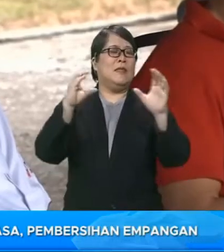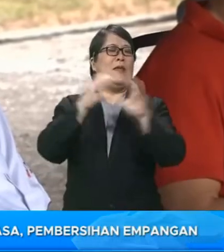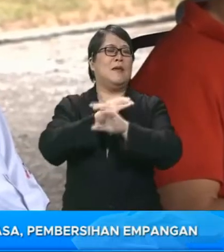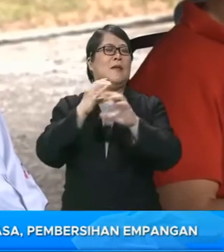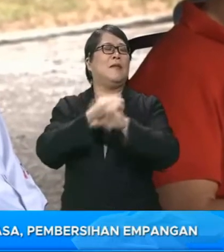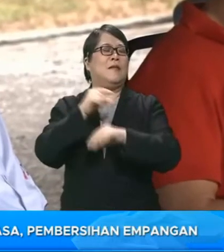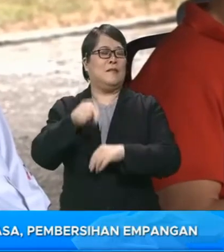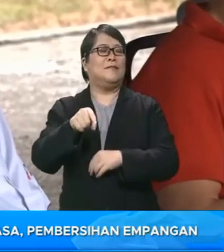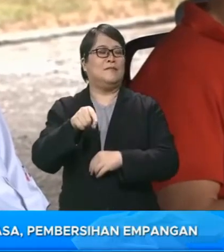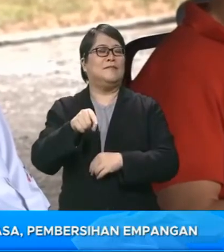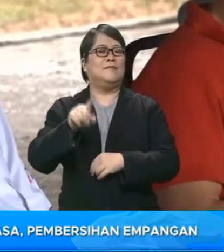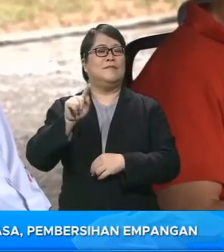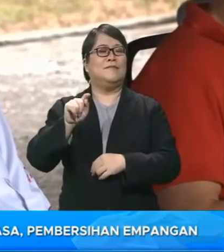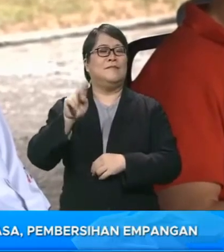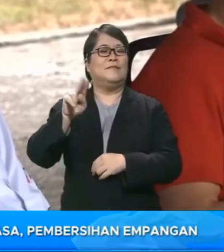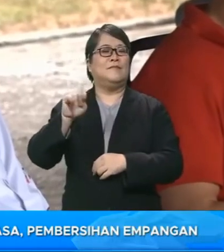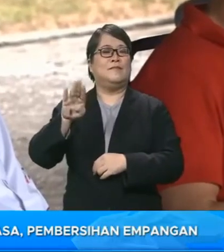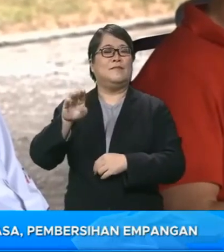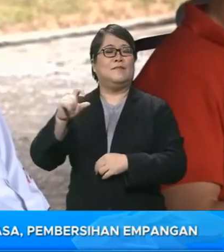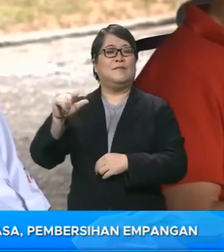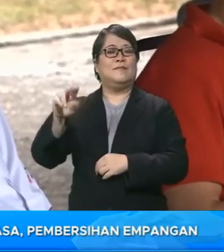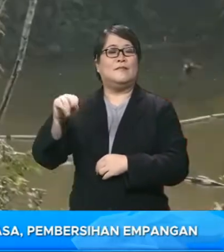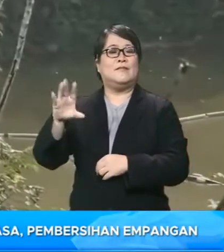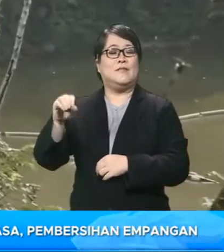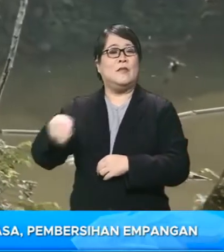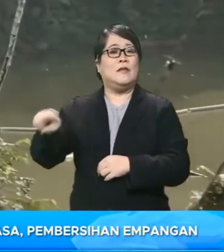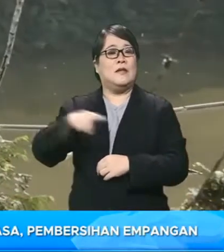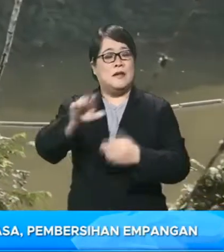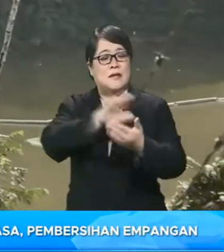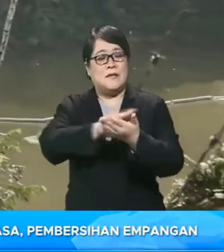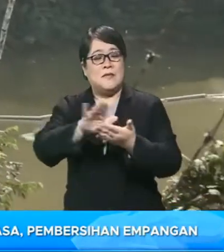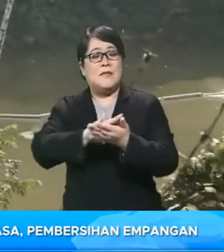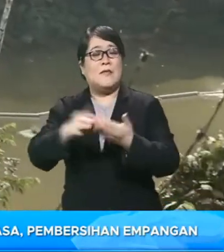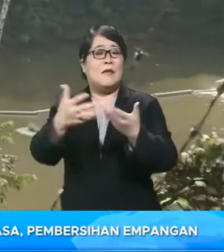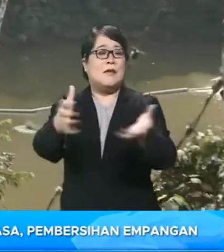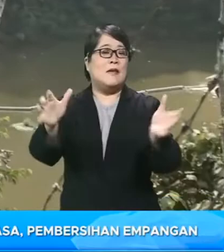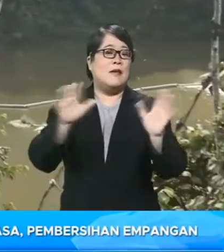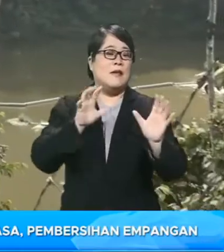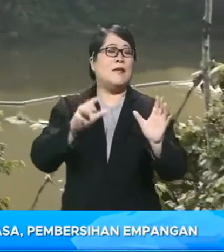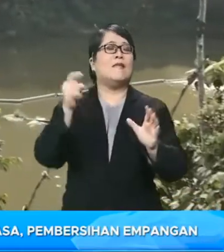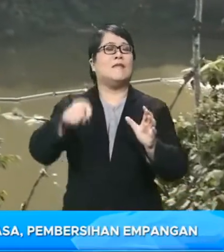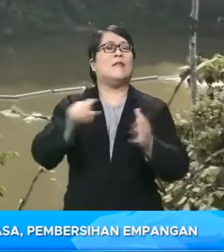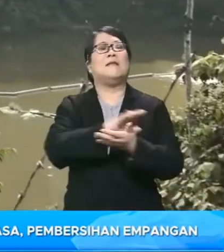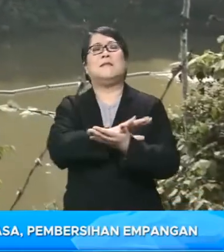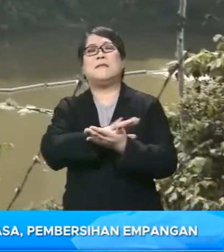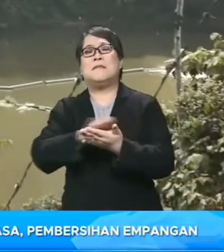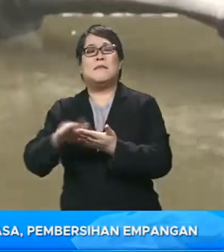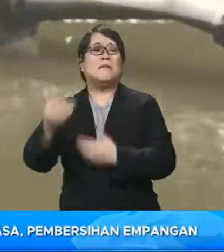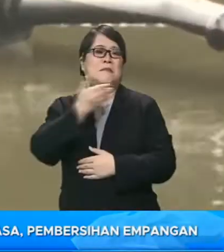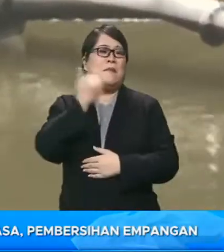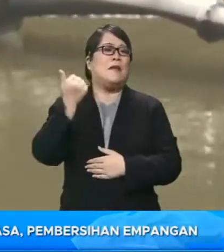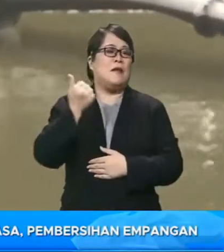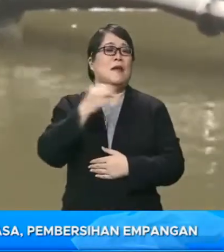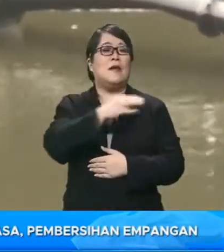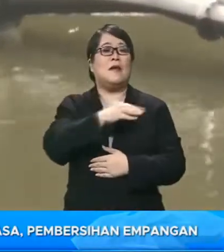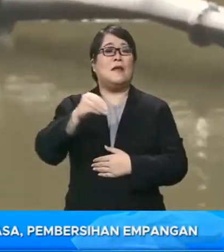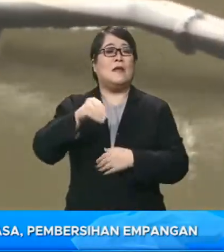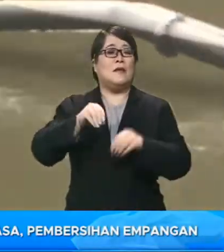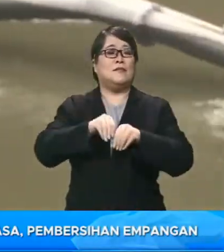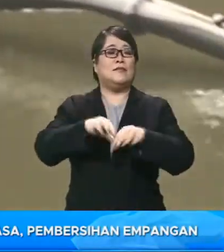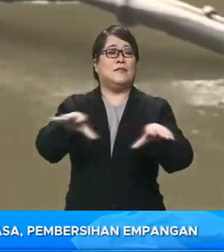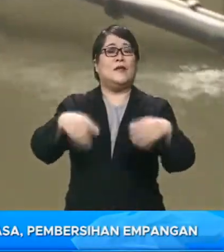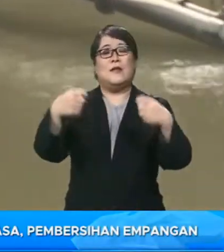terbesar dihadapi syarikat utiliti itu bagi memastikan empangan TNB sentiasa berada dalam keadaan terbaik sebelum penjanaan